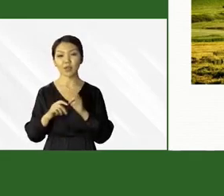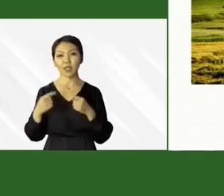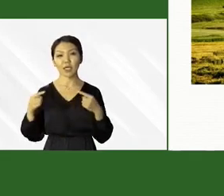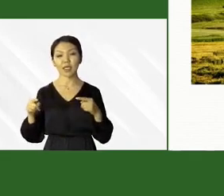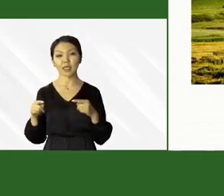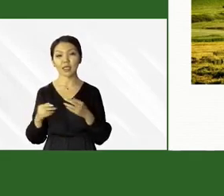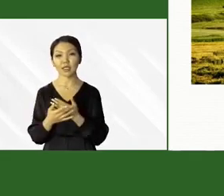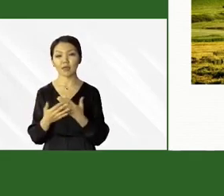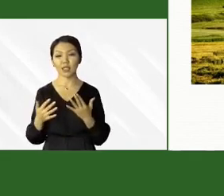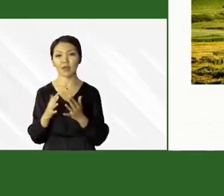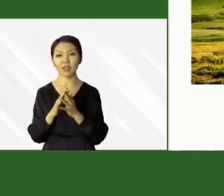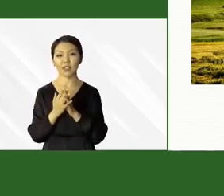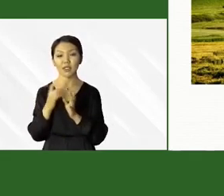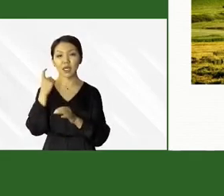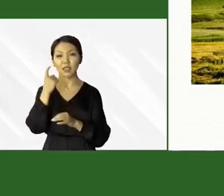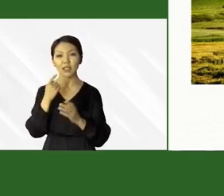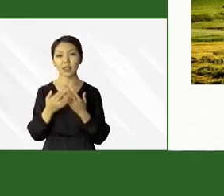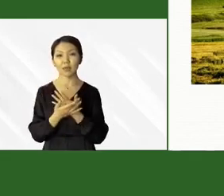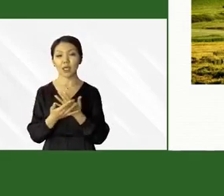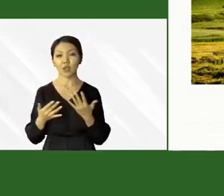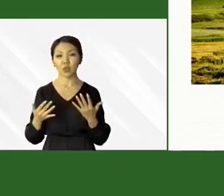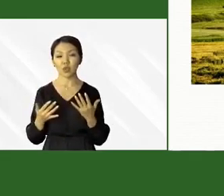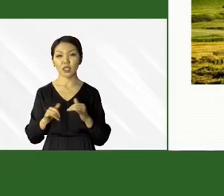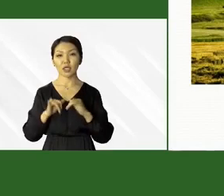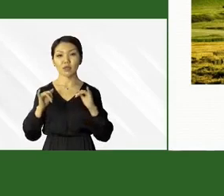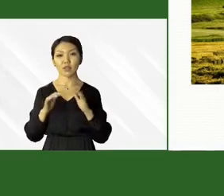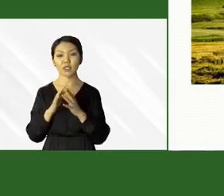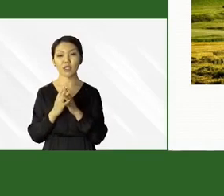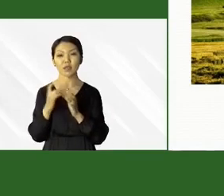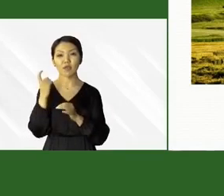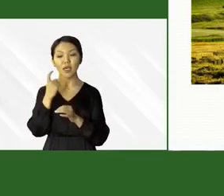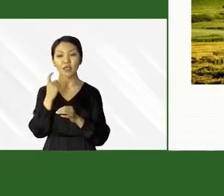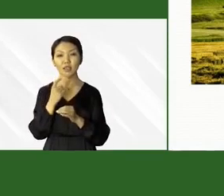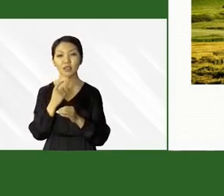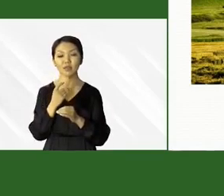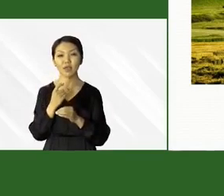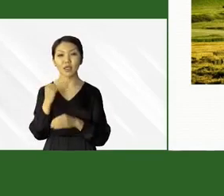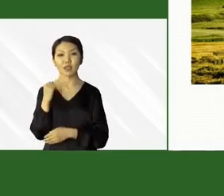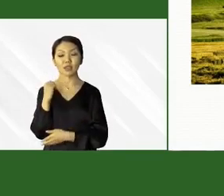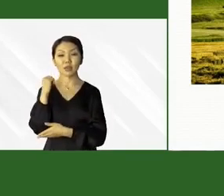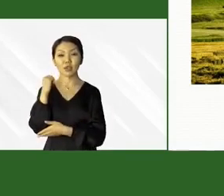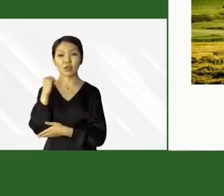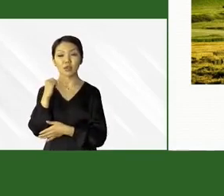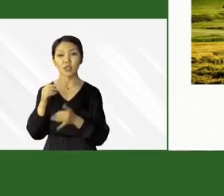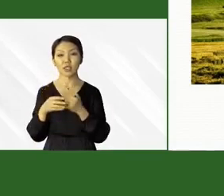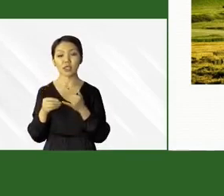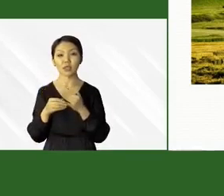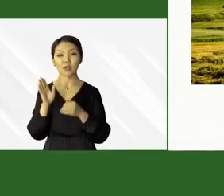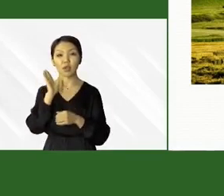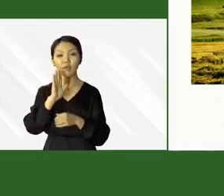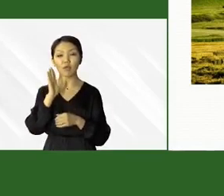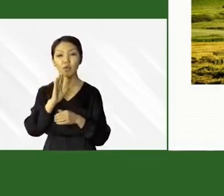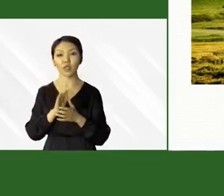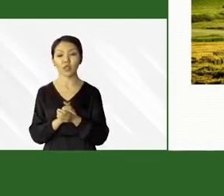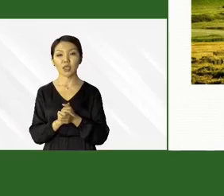видов сельскохозяйственной продукции. Развитию сельского хозяйства способствуют земельные водные ресурсы,